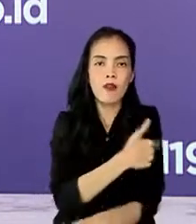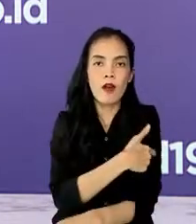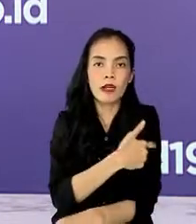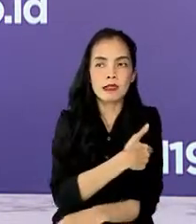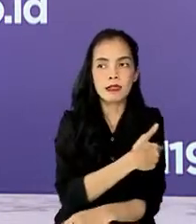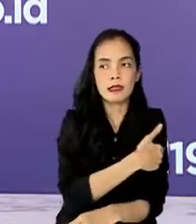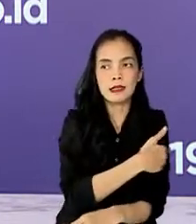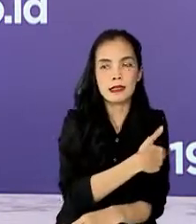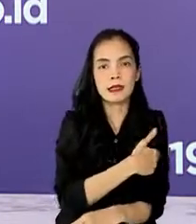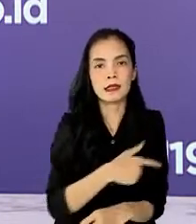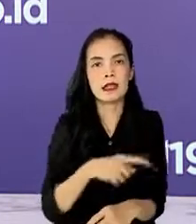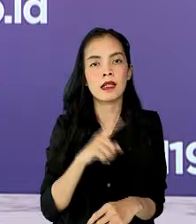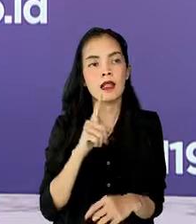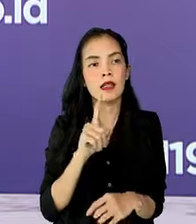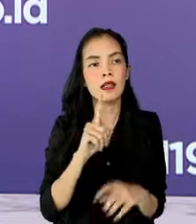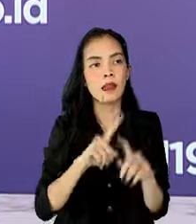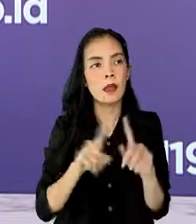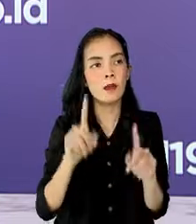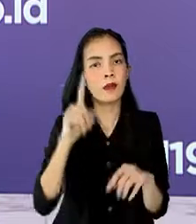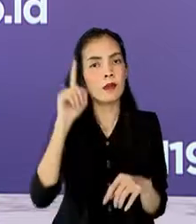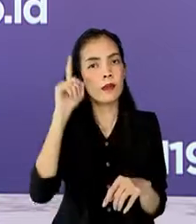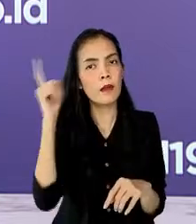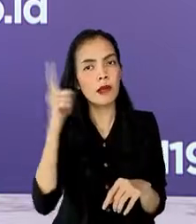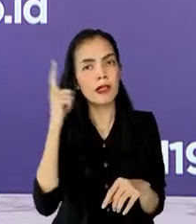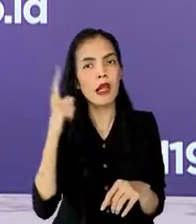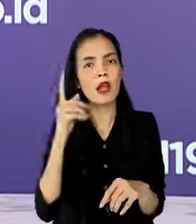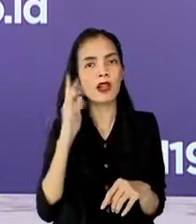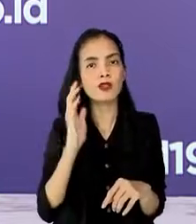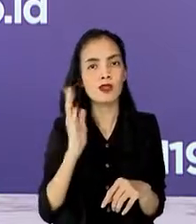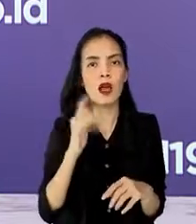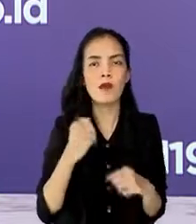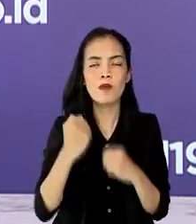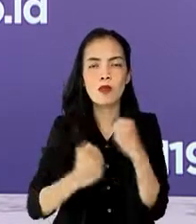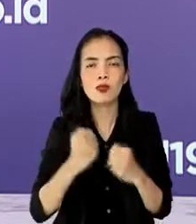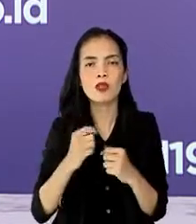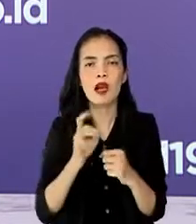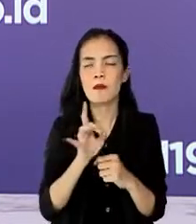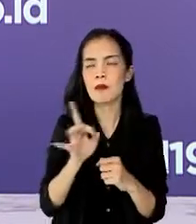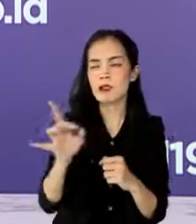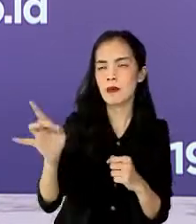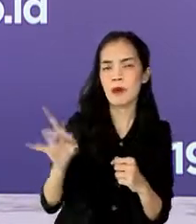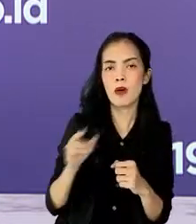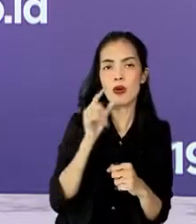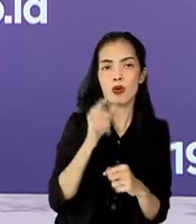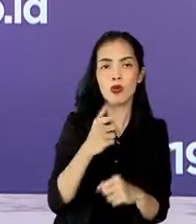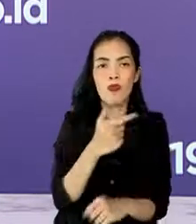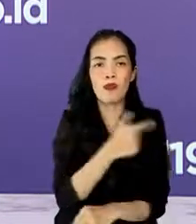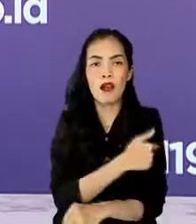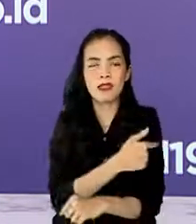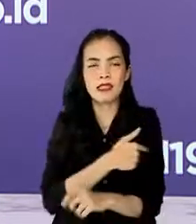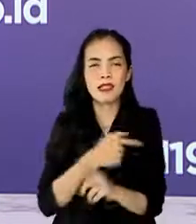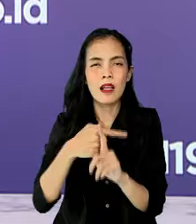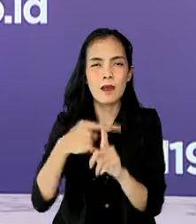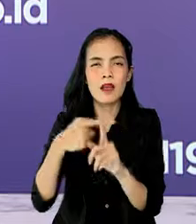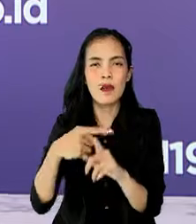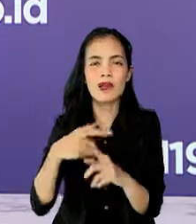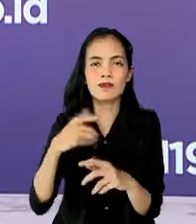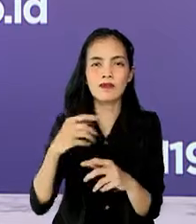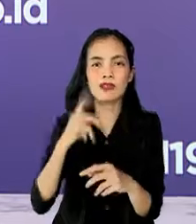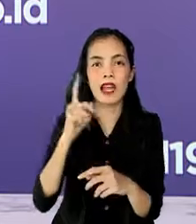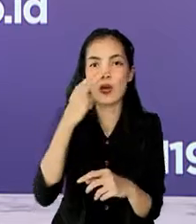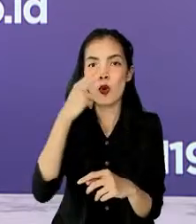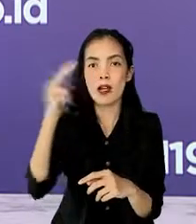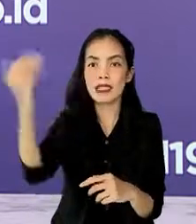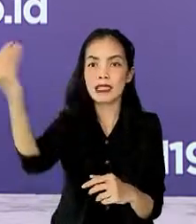vaksinasi Adapun pemerintah juga telah melakukan sejumlah upaya untuk menambah jumlah dosis vaksin dari luar negeri